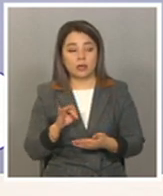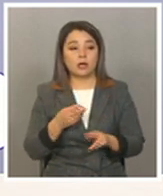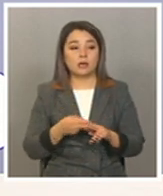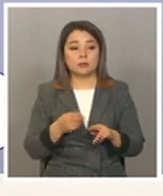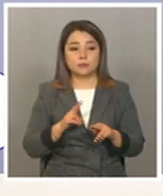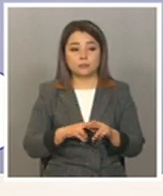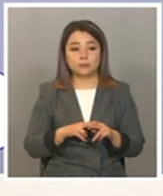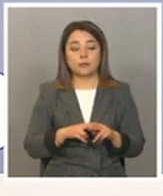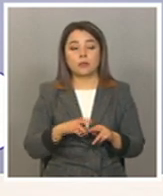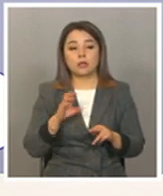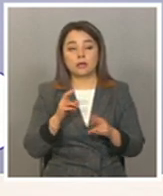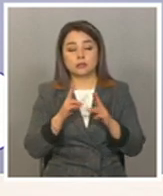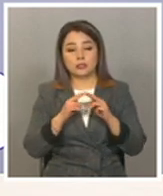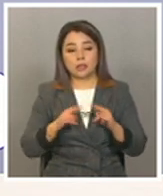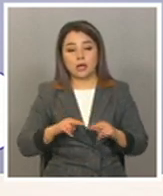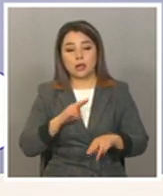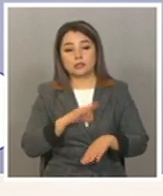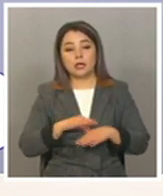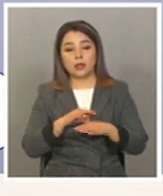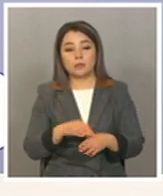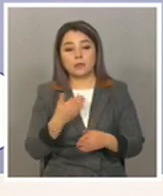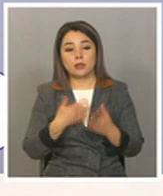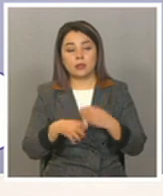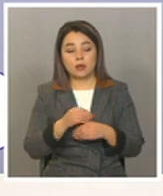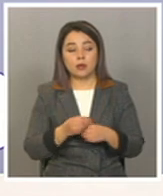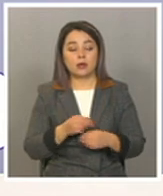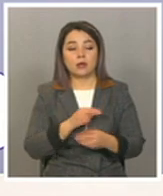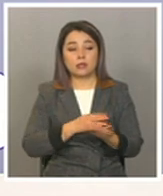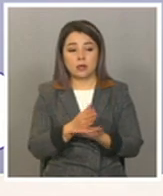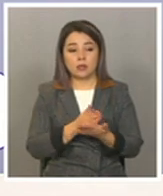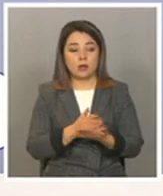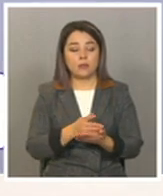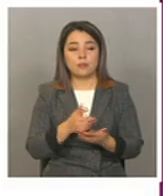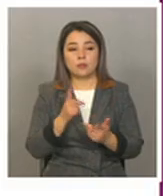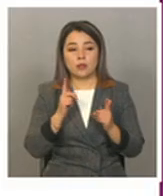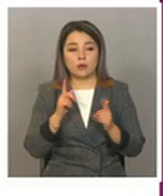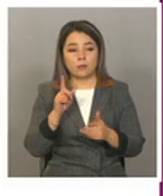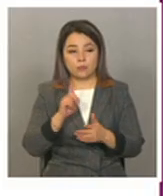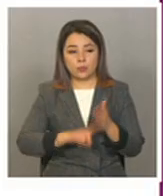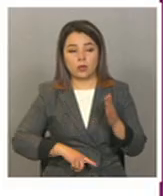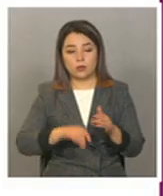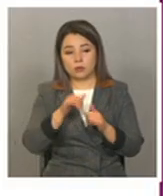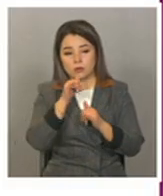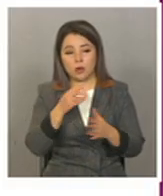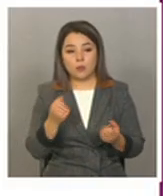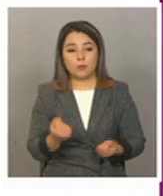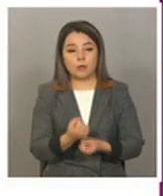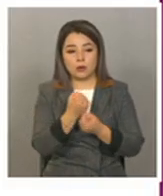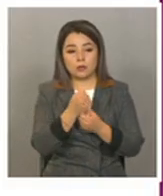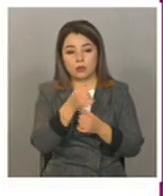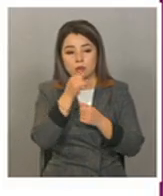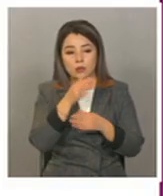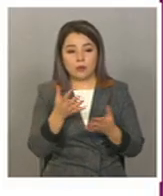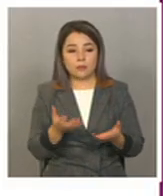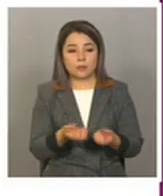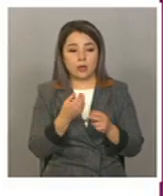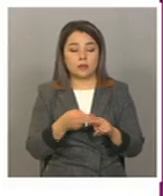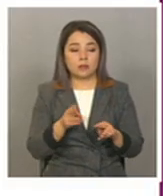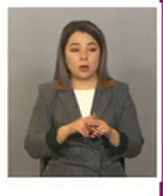сарай қызметкерлері қолдамады. Яғни, осы жерде қолдау таппады.